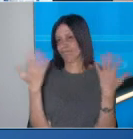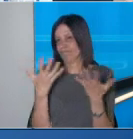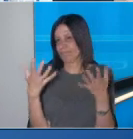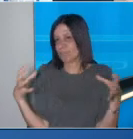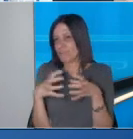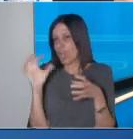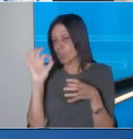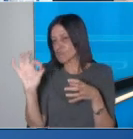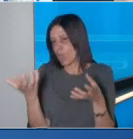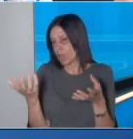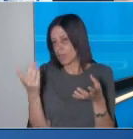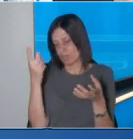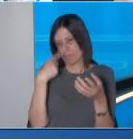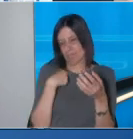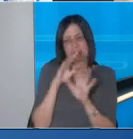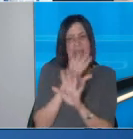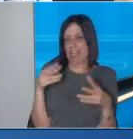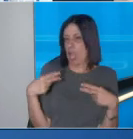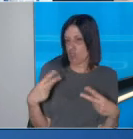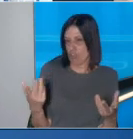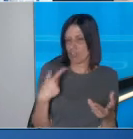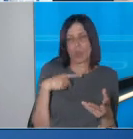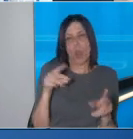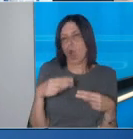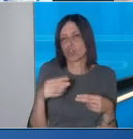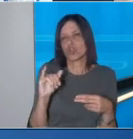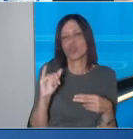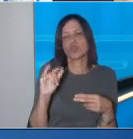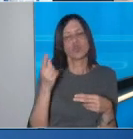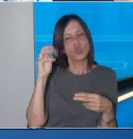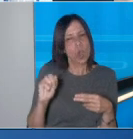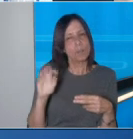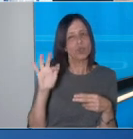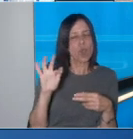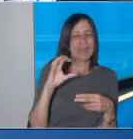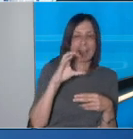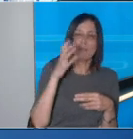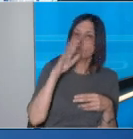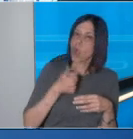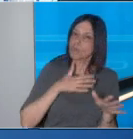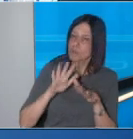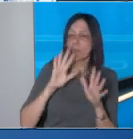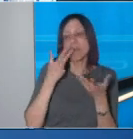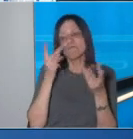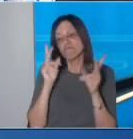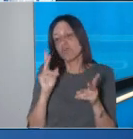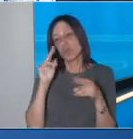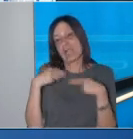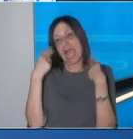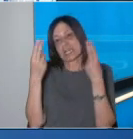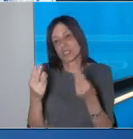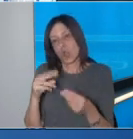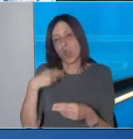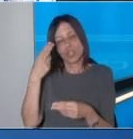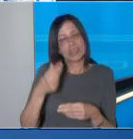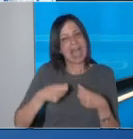במפלגה שלך, כי אתם אומרים אין חשש, לא חששנו מיונטוב קלפון. אפילו גם ראש הממשלה אומר לו שיכול להיות שהוא אולי עוד יחזור להיות